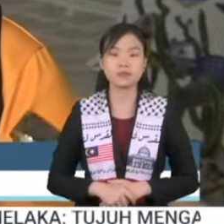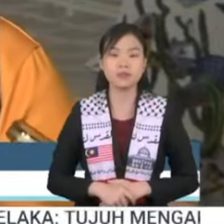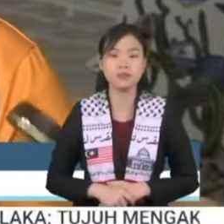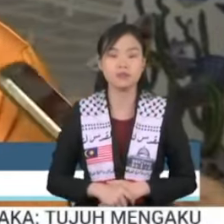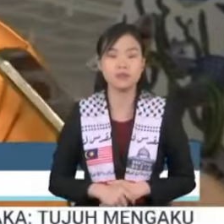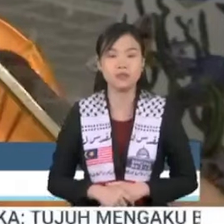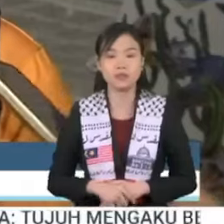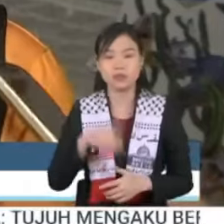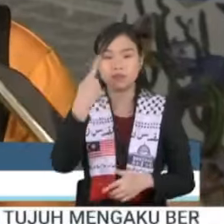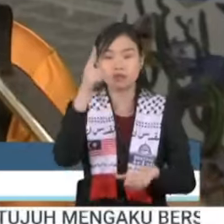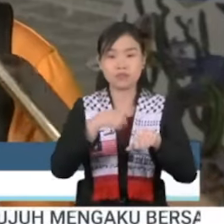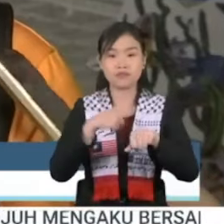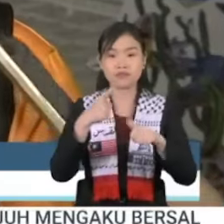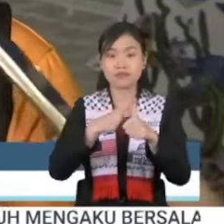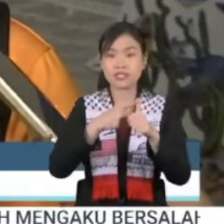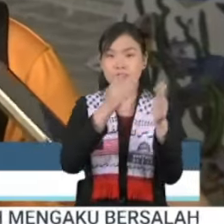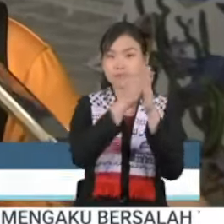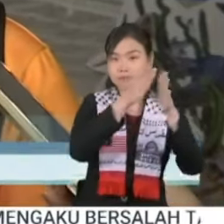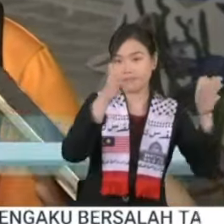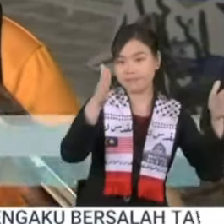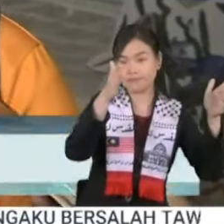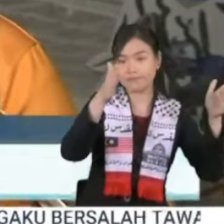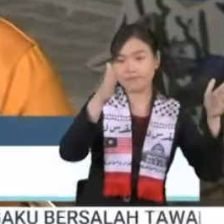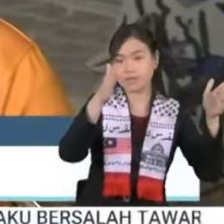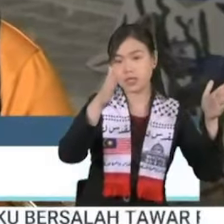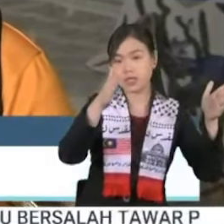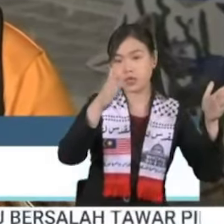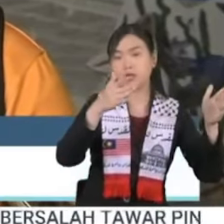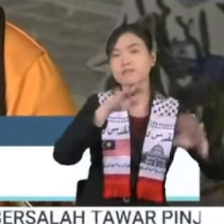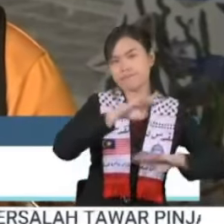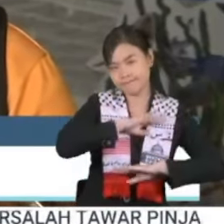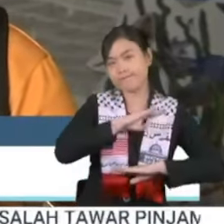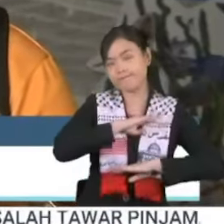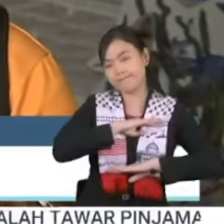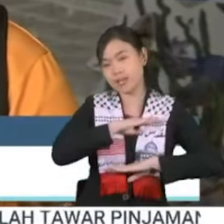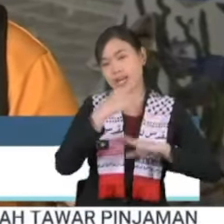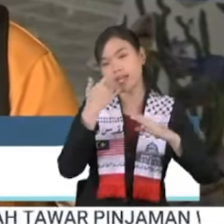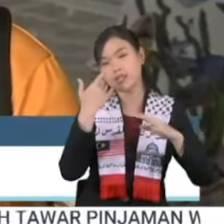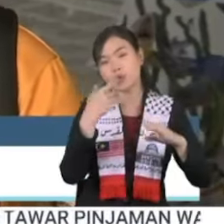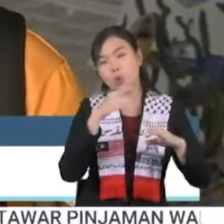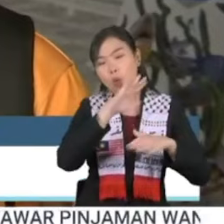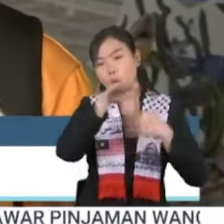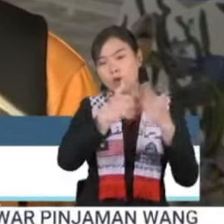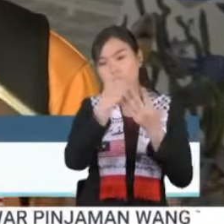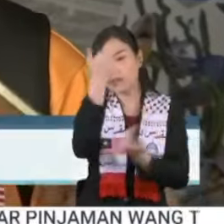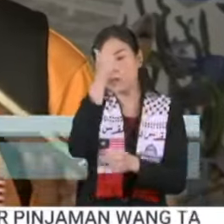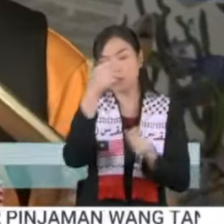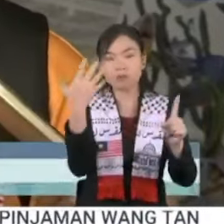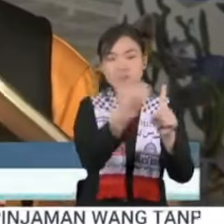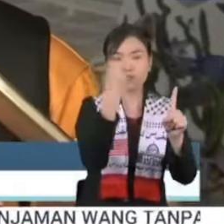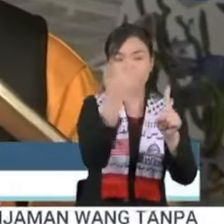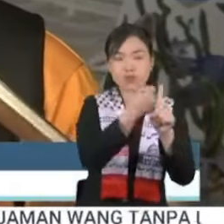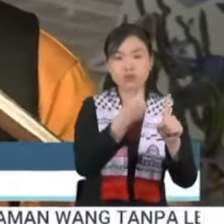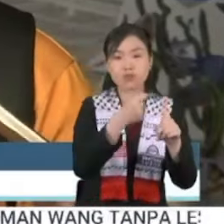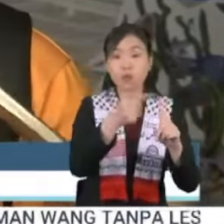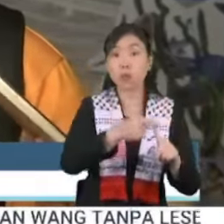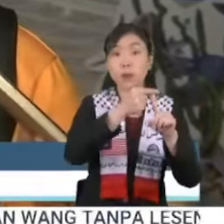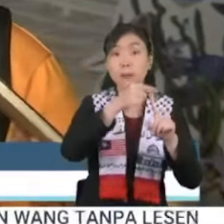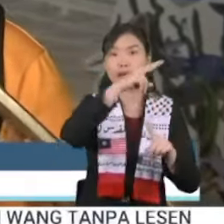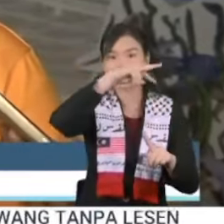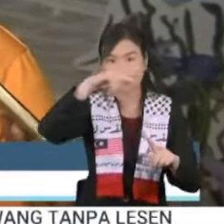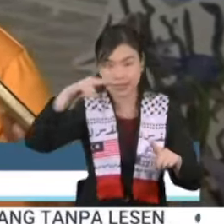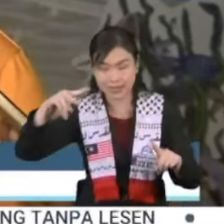Untuk fasa pertama ni, kita amat, kata orang tu, berpuas hatilah dengan pencapaian atlet, terutamanya pada acara renang yang